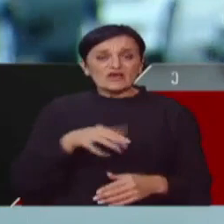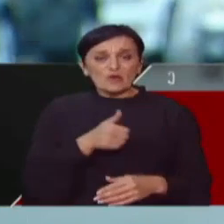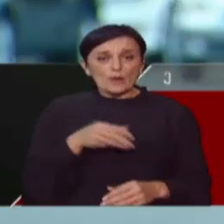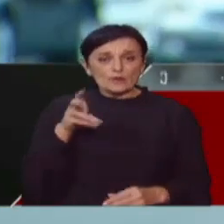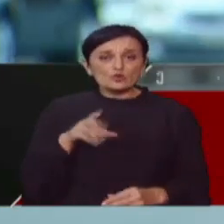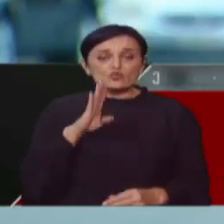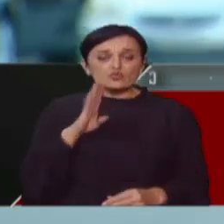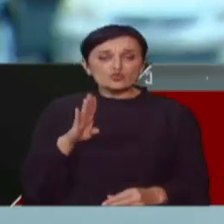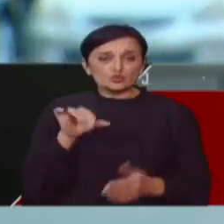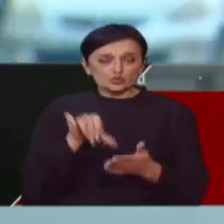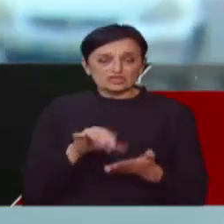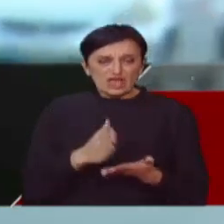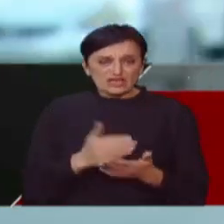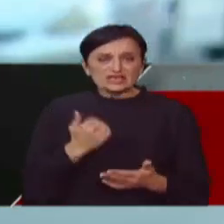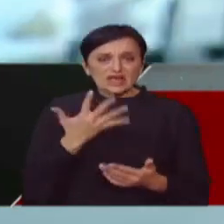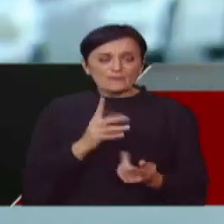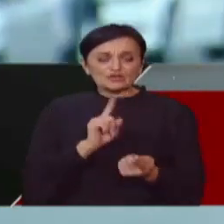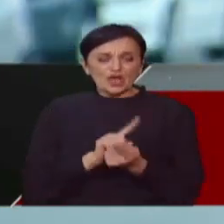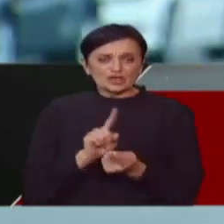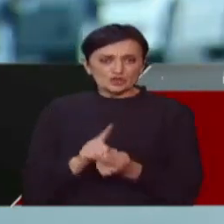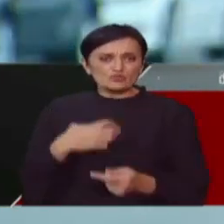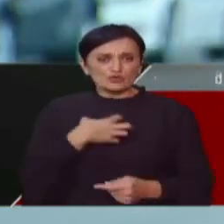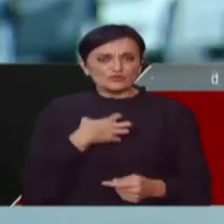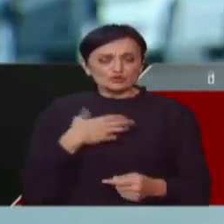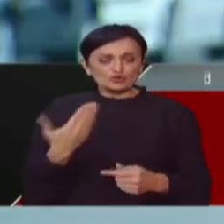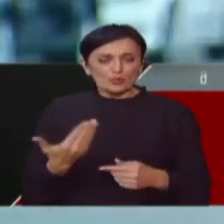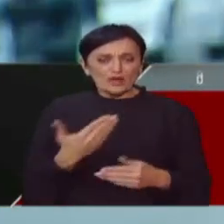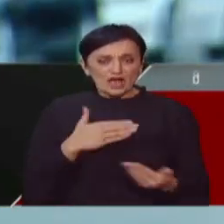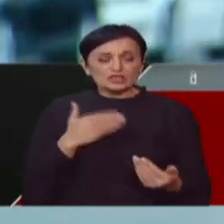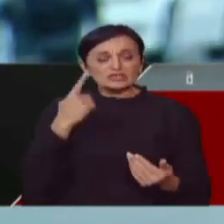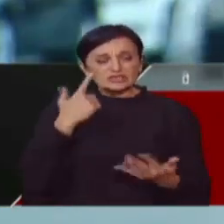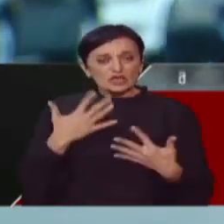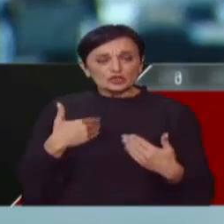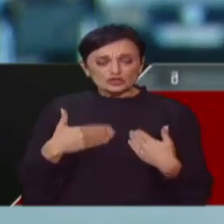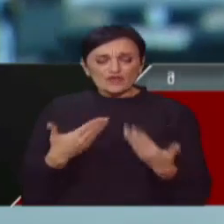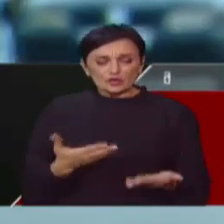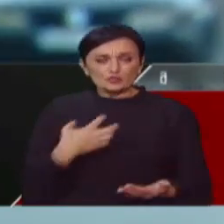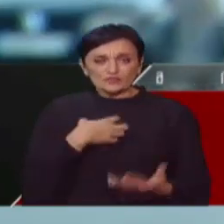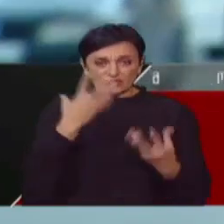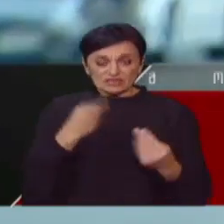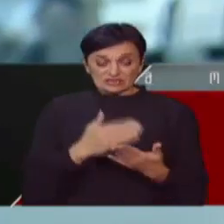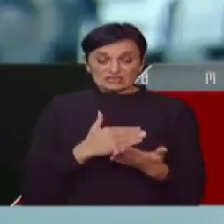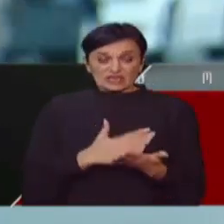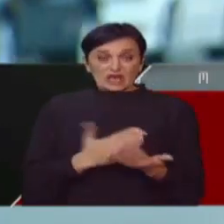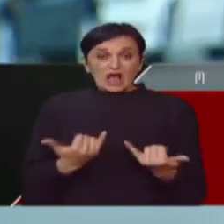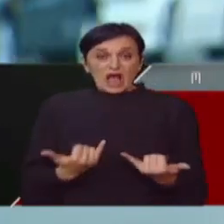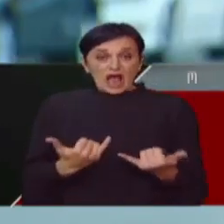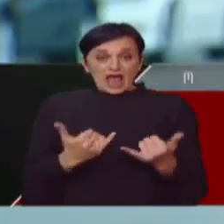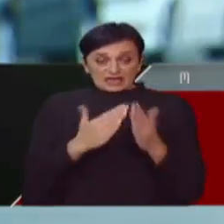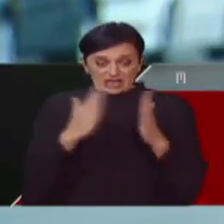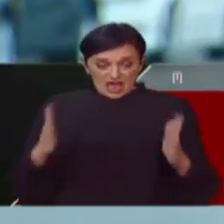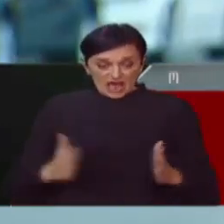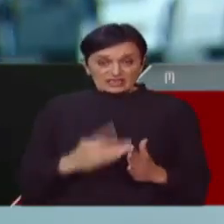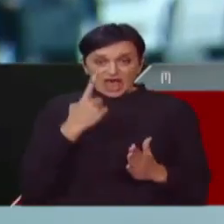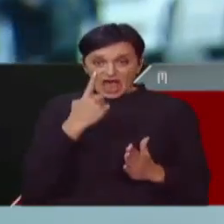პრემიერი ბრიუსელში იმყოფება. ჰქონდა რამდენიმე შეხვედრა მნიშვნელოვან მხარეებთან. ცხადია, ჩვენ წინაშე მნიშვნელოვანი დღესწესრიგია და ახლა ერთიანობისა და